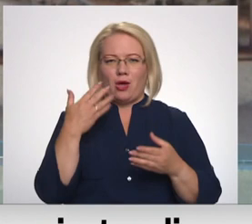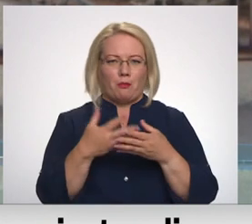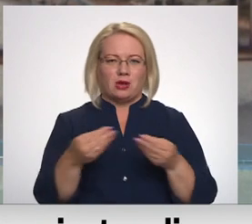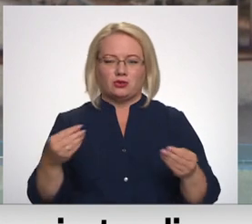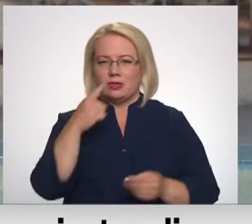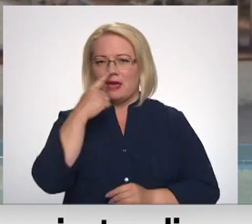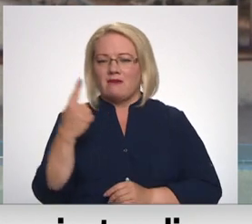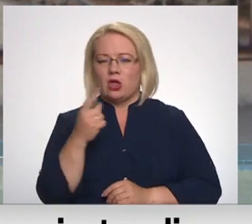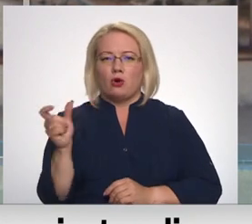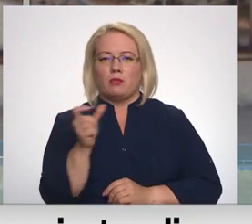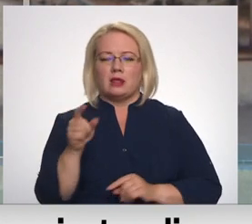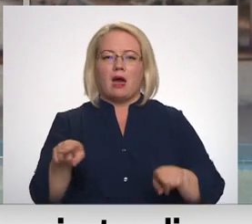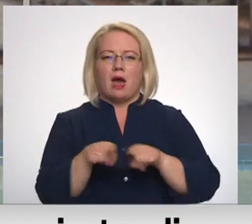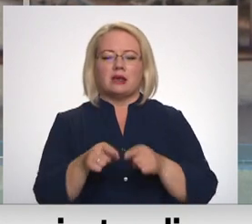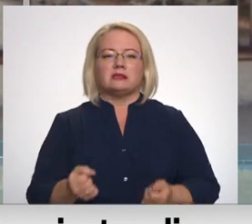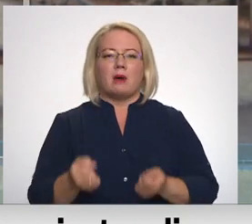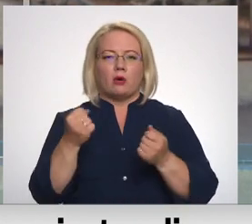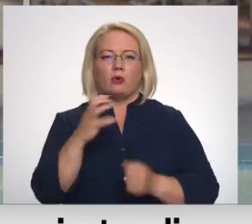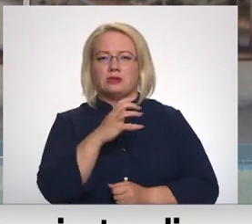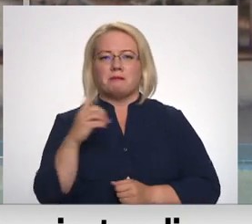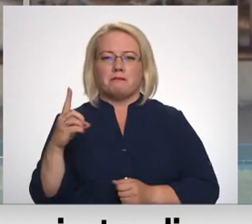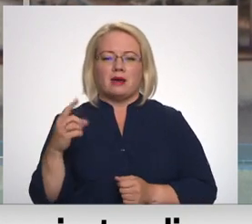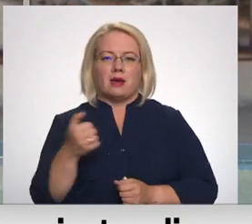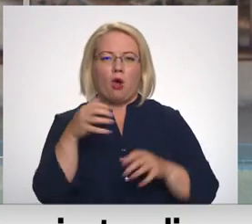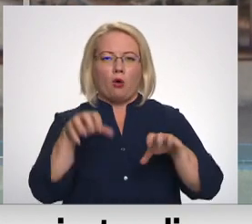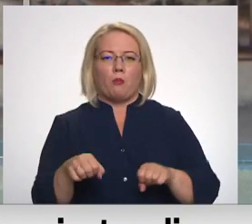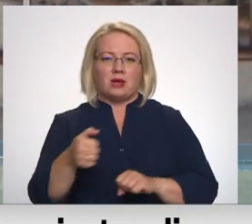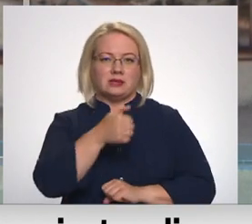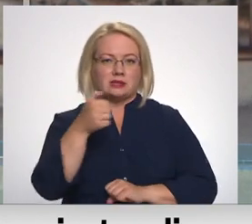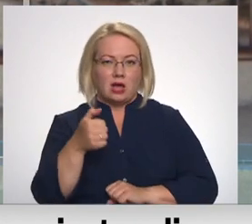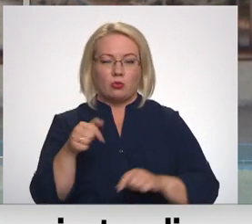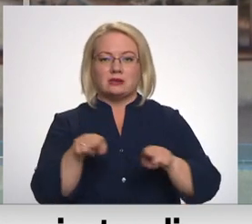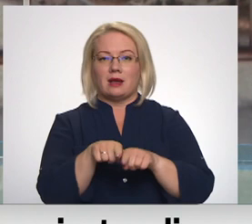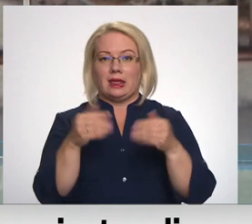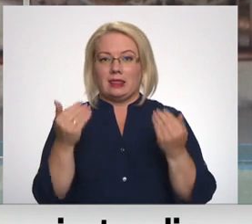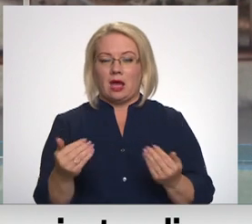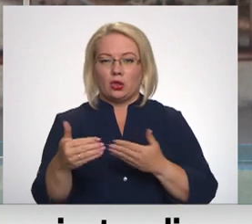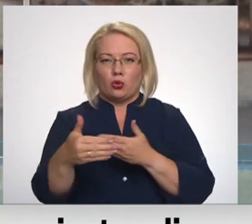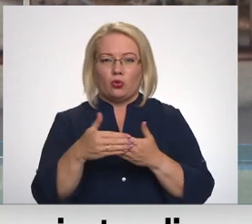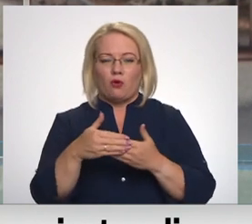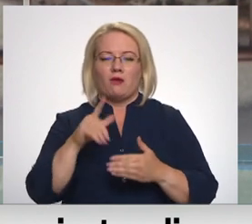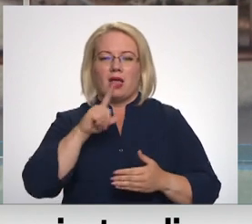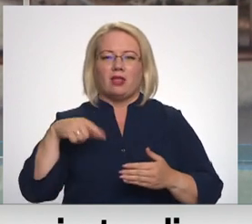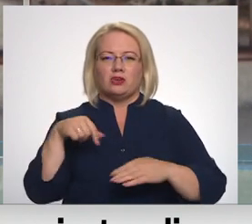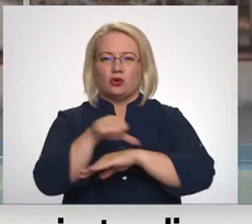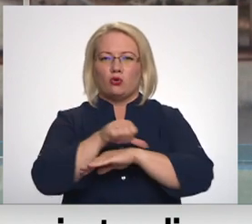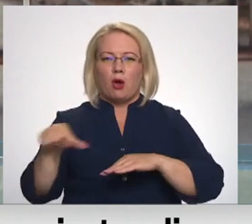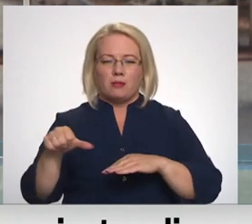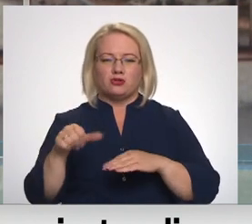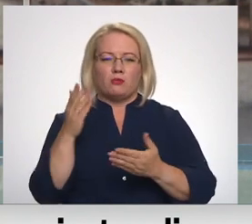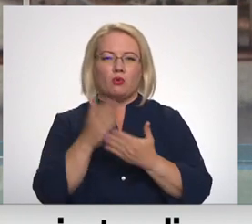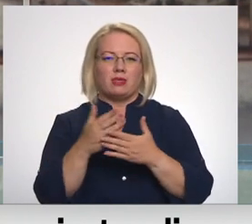mirkli pat smagajos PSRS okupācijas gados. Arī tagad, kad tuvu Latvijas robežām plosās Krievijas sāktais karš